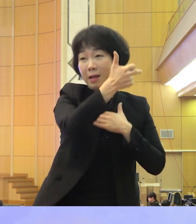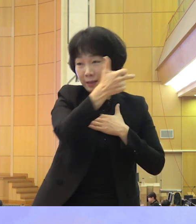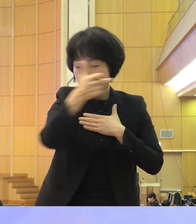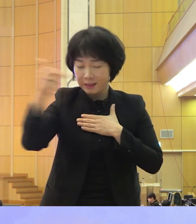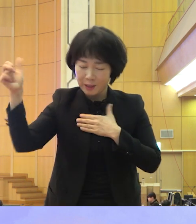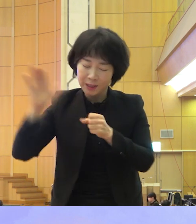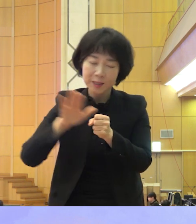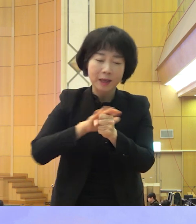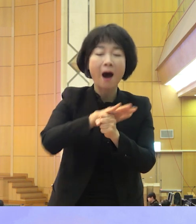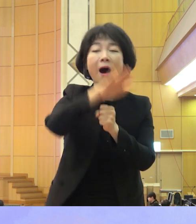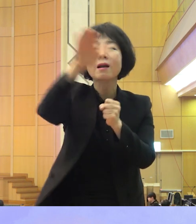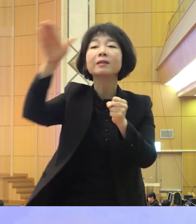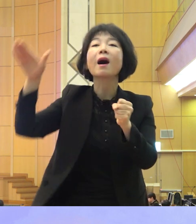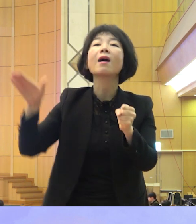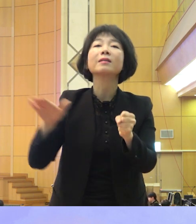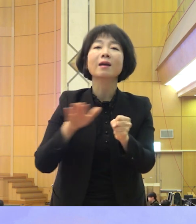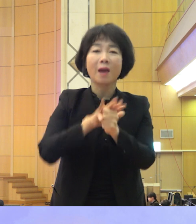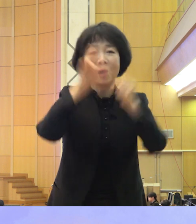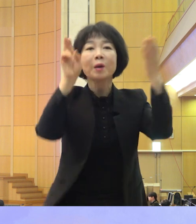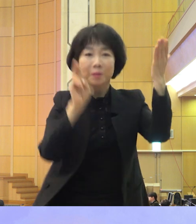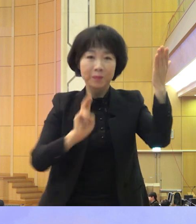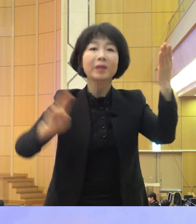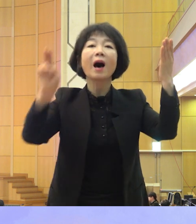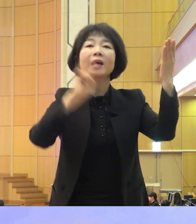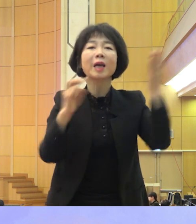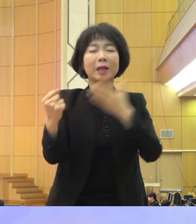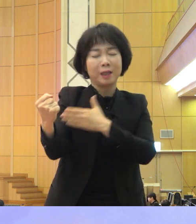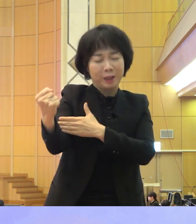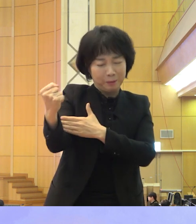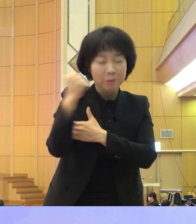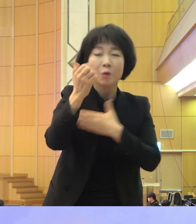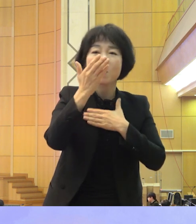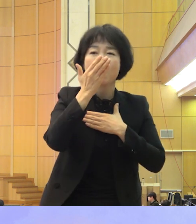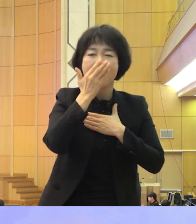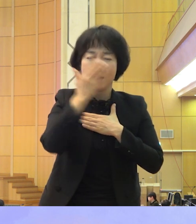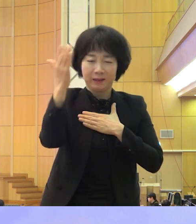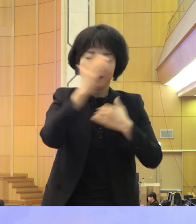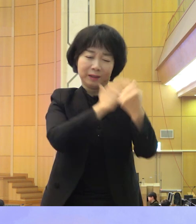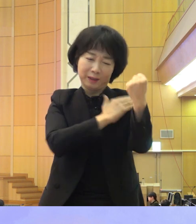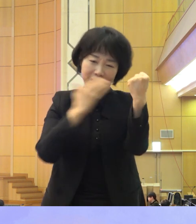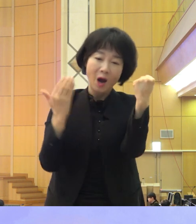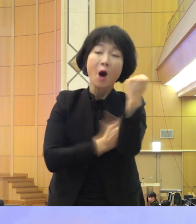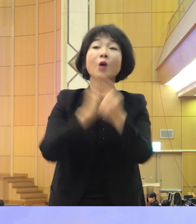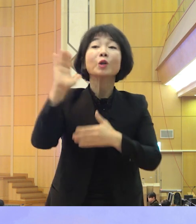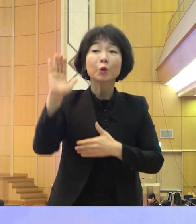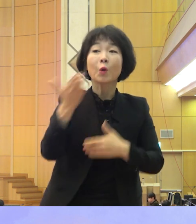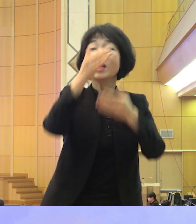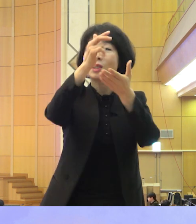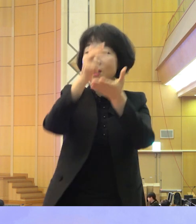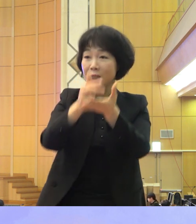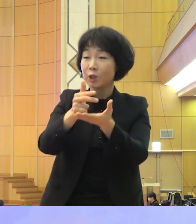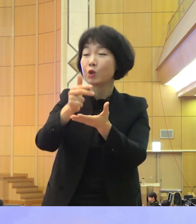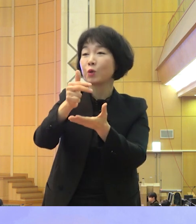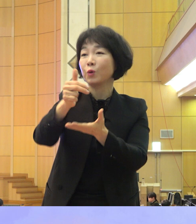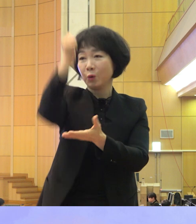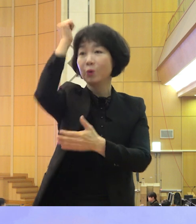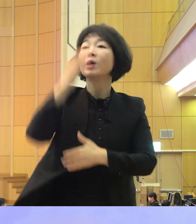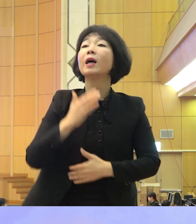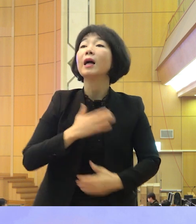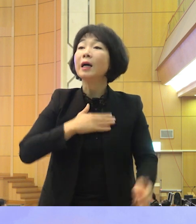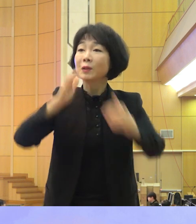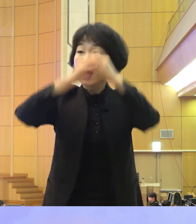주님의 크신 사랑 찬양해. 나의 힘과 능력이 되신